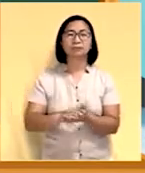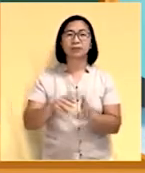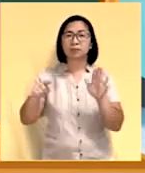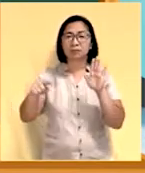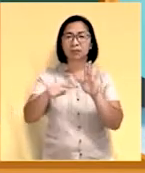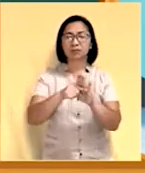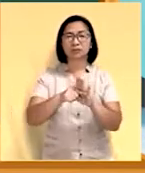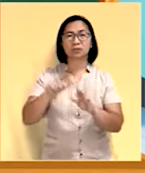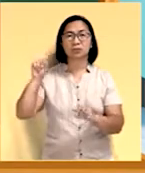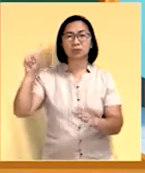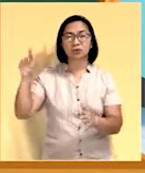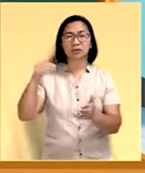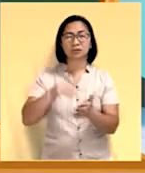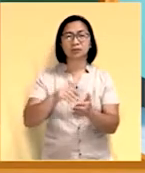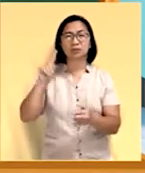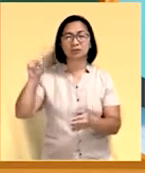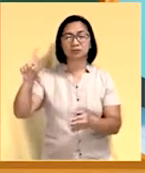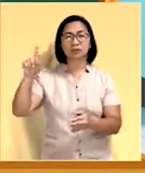1,231 minus